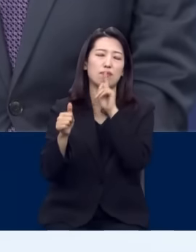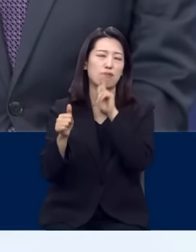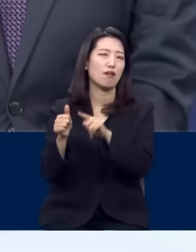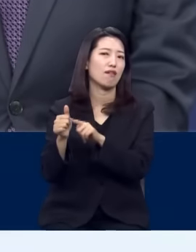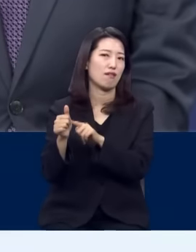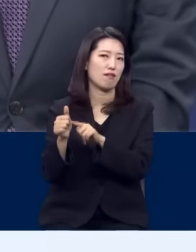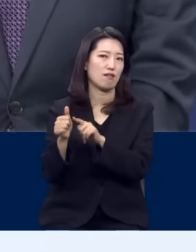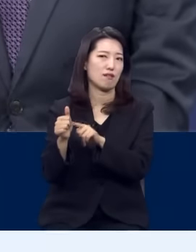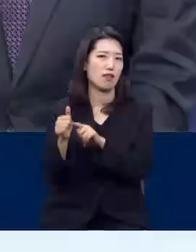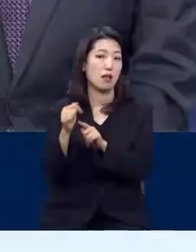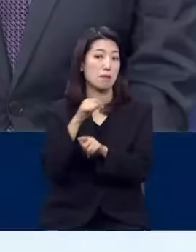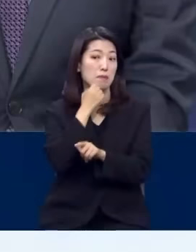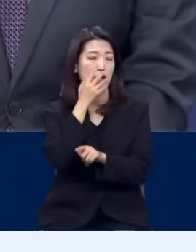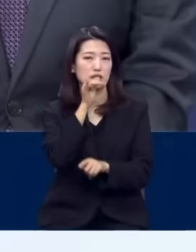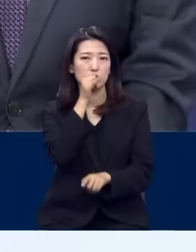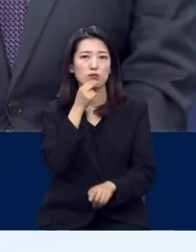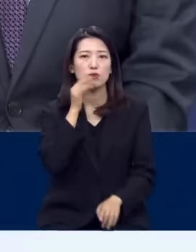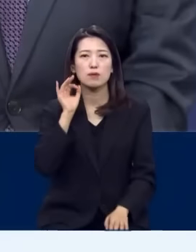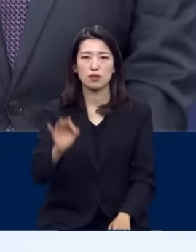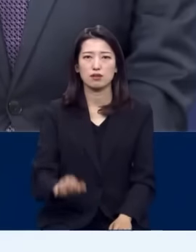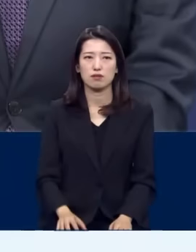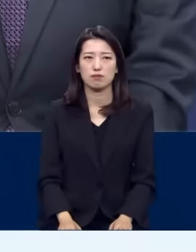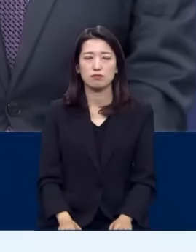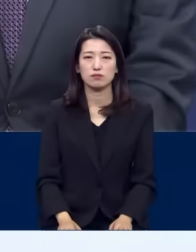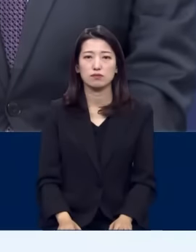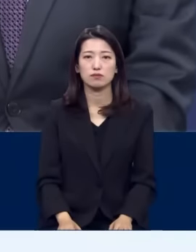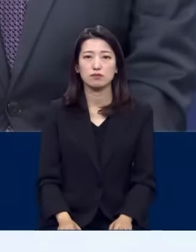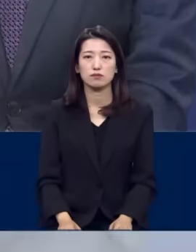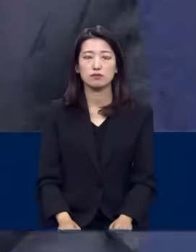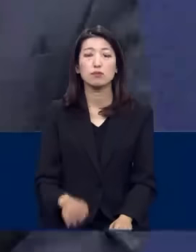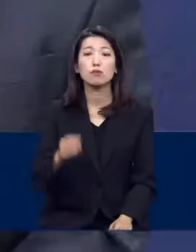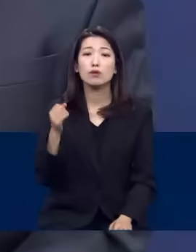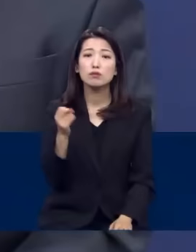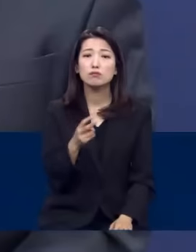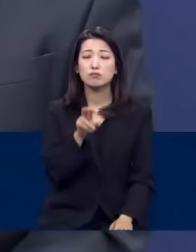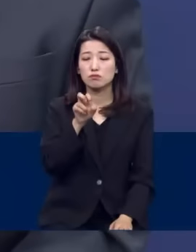얘기했잖아요 그 대통령 취임 하 전에 0시